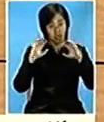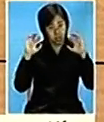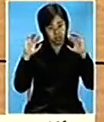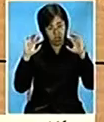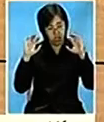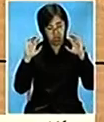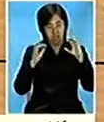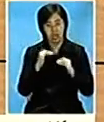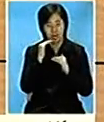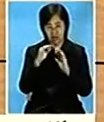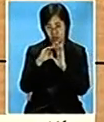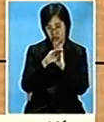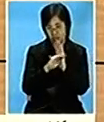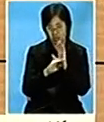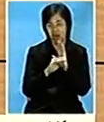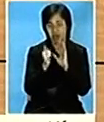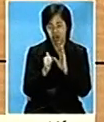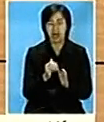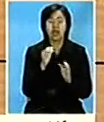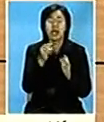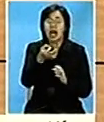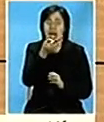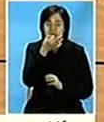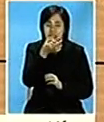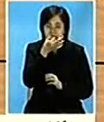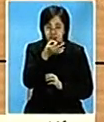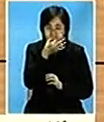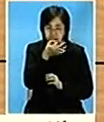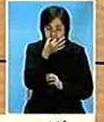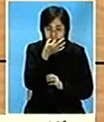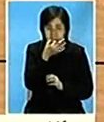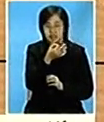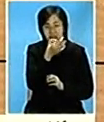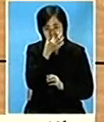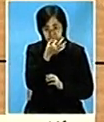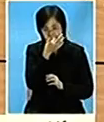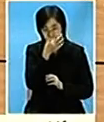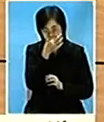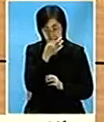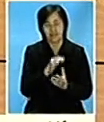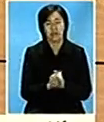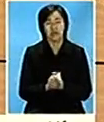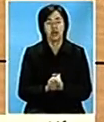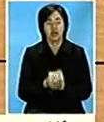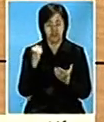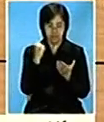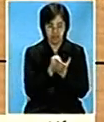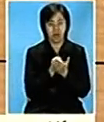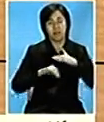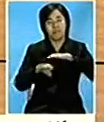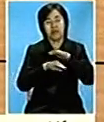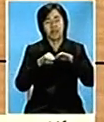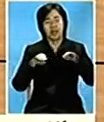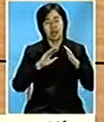กำหนดกฎเกณฑ์ว่าคำว่าวิชาชีพซึ่งเป็นมาตรฐานของประเทศกำหนดเอา